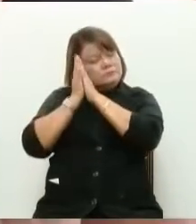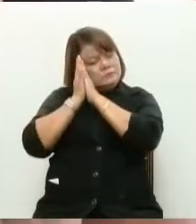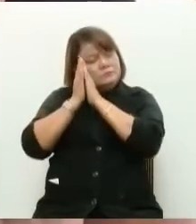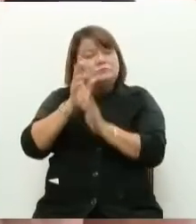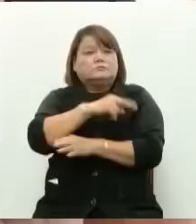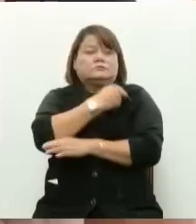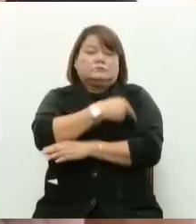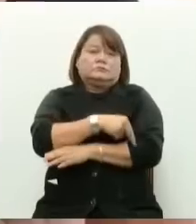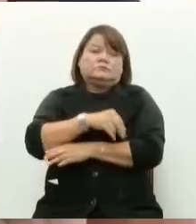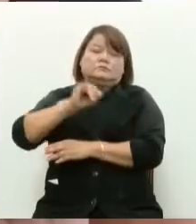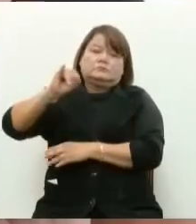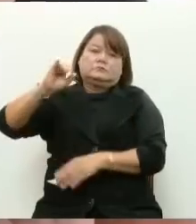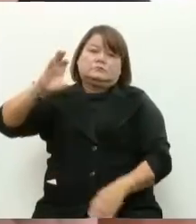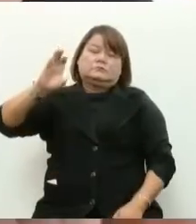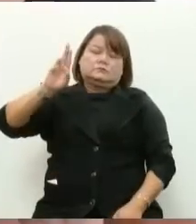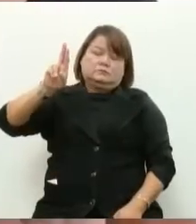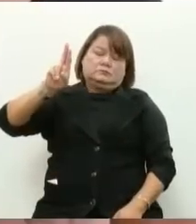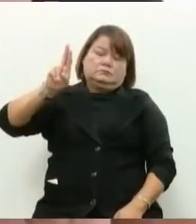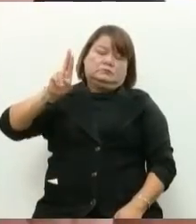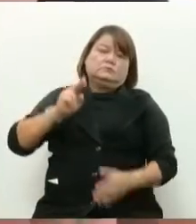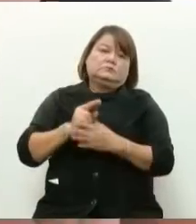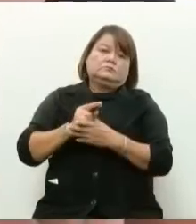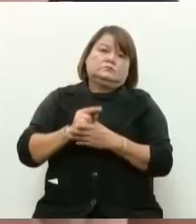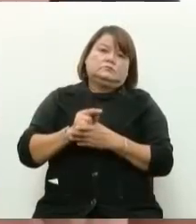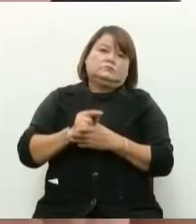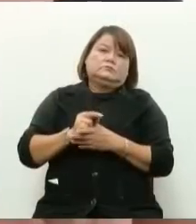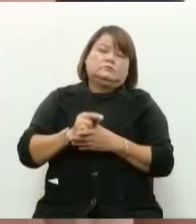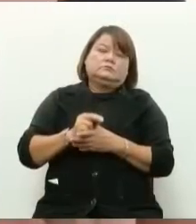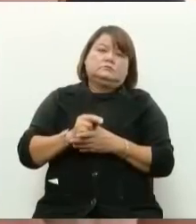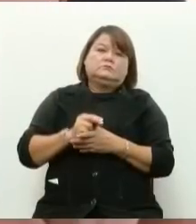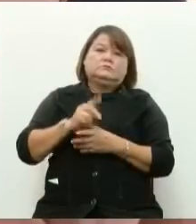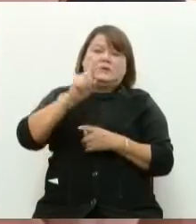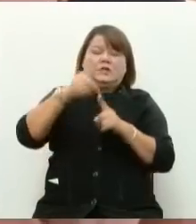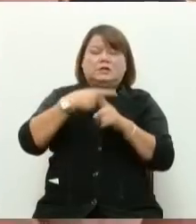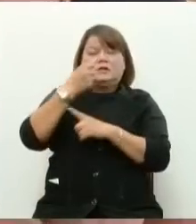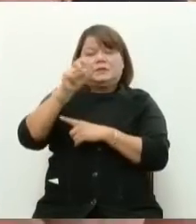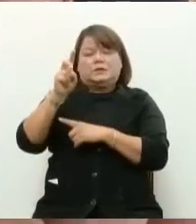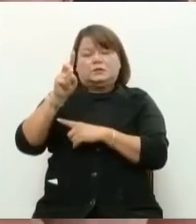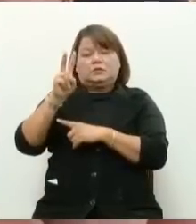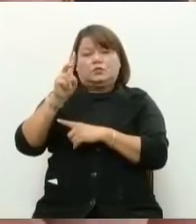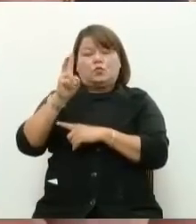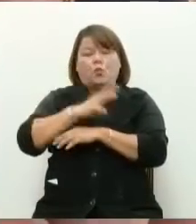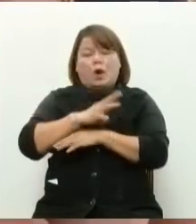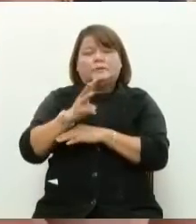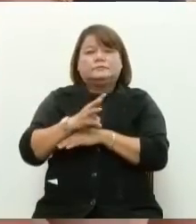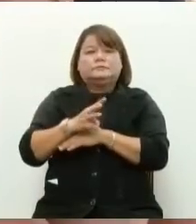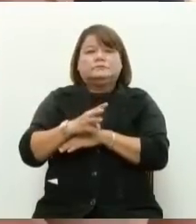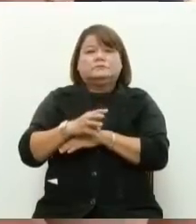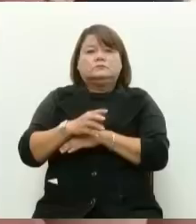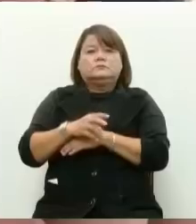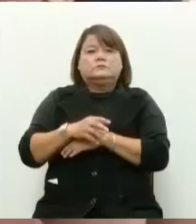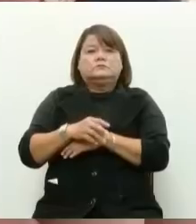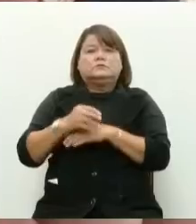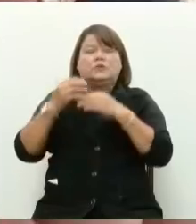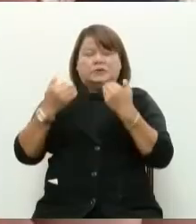เข้าห้อง ICU ปลอดเชื้ออยู่เดือน11วันค่ะกลับมาบ้านก็ได้2วันน้ำท่ว